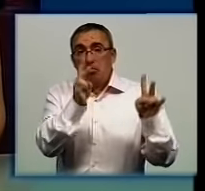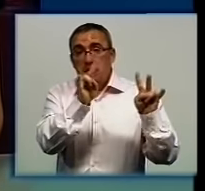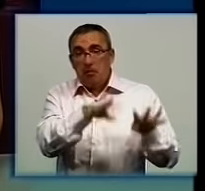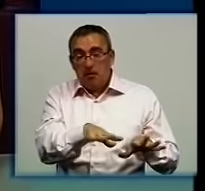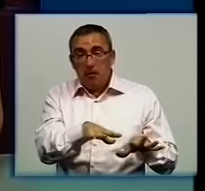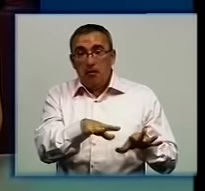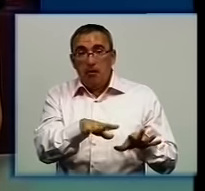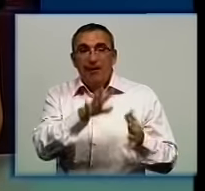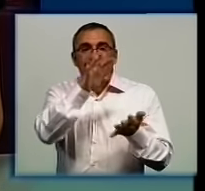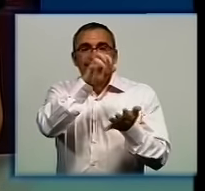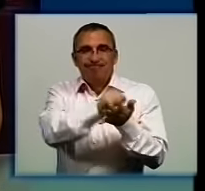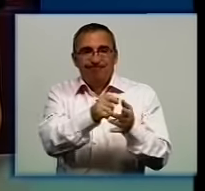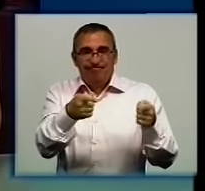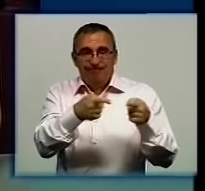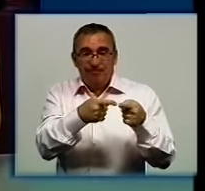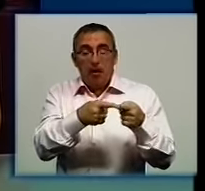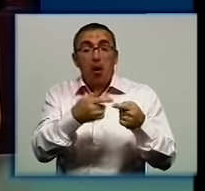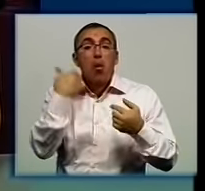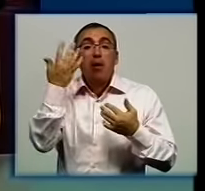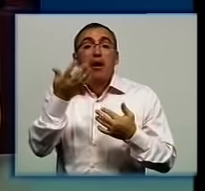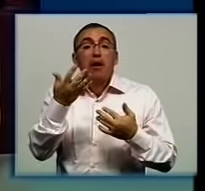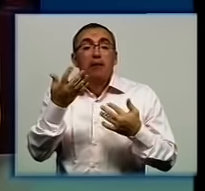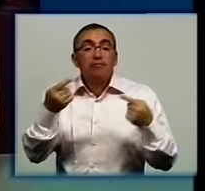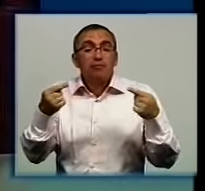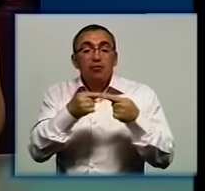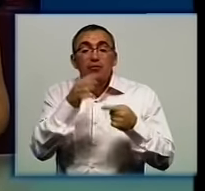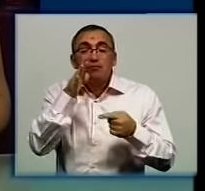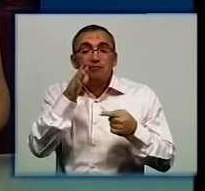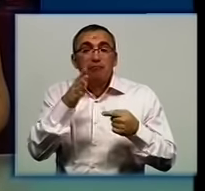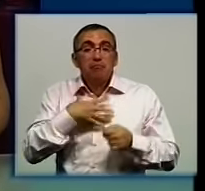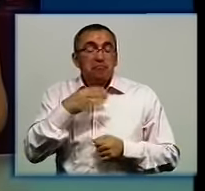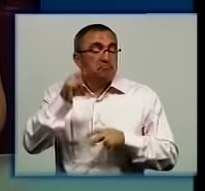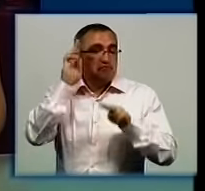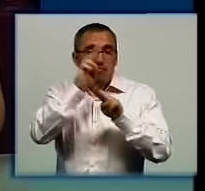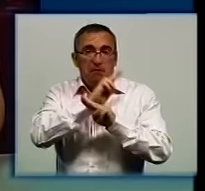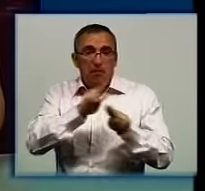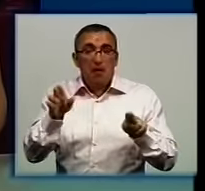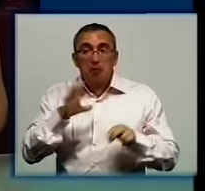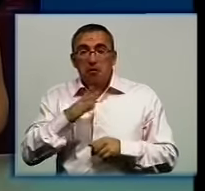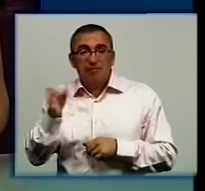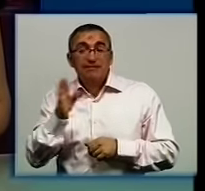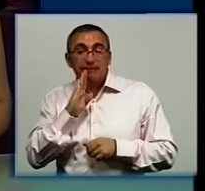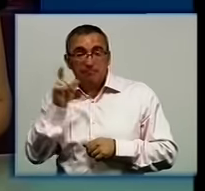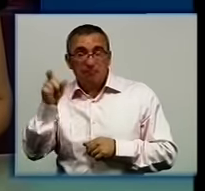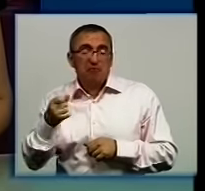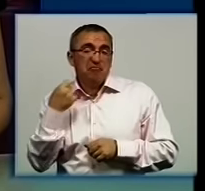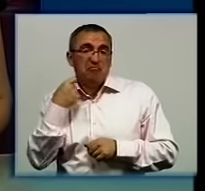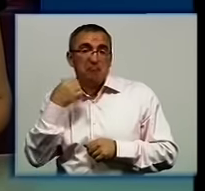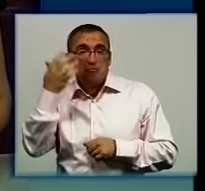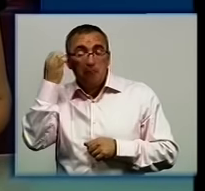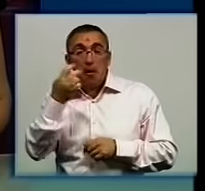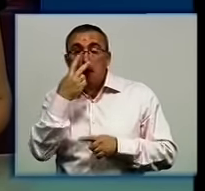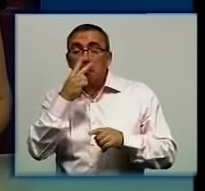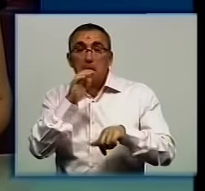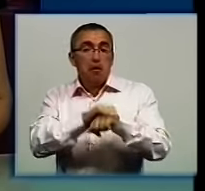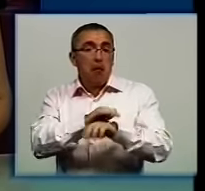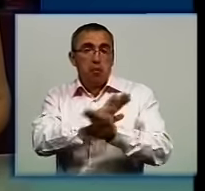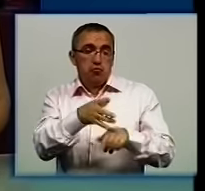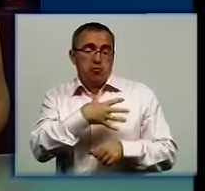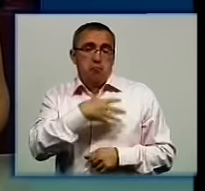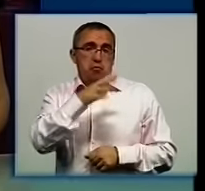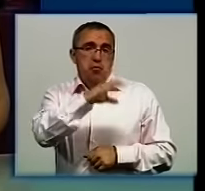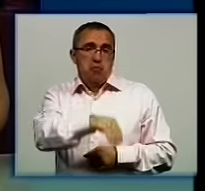де винаймала кімнату. Коли саме помер малюк, невідомо. Господарка житла мала слабкість до оковиту і, ймовірно, не помітила, що дитина померла.